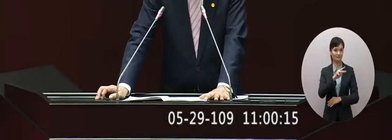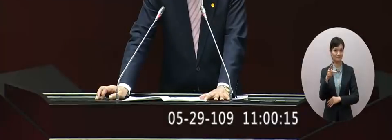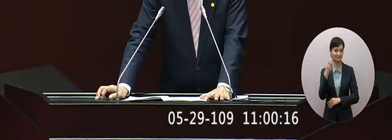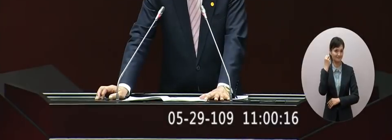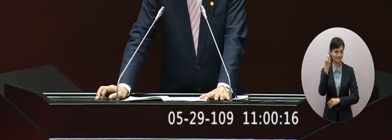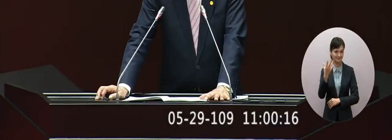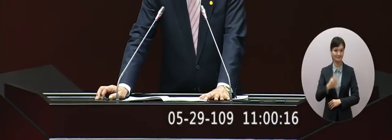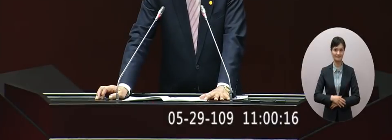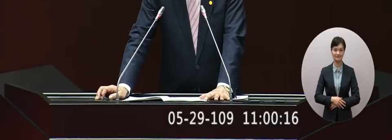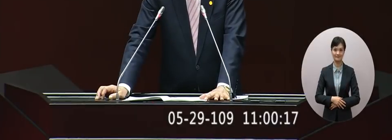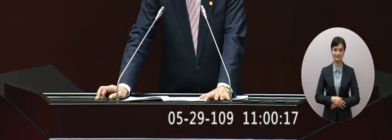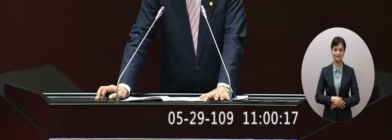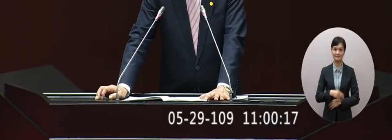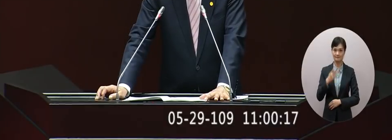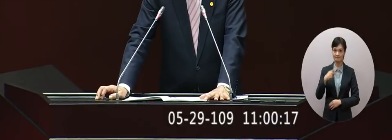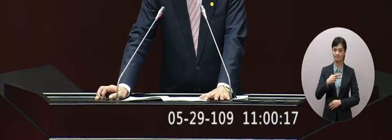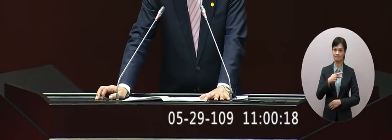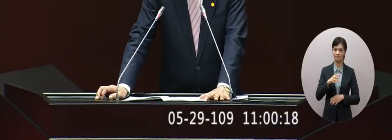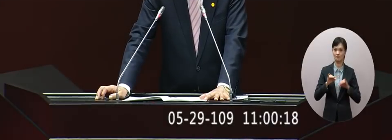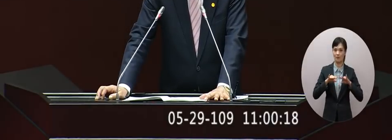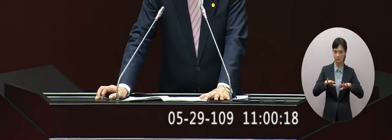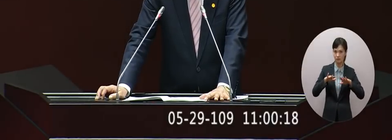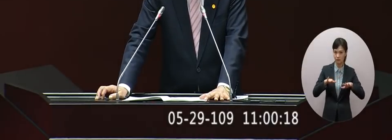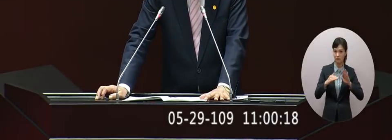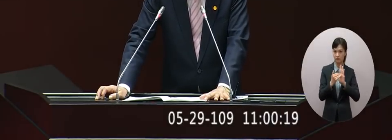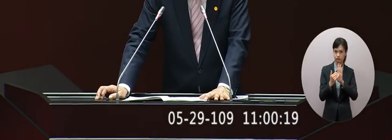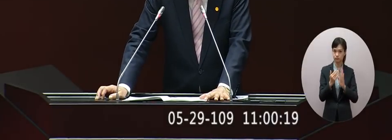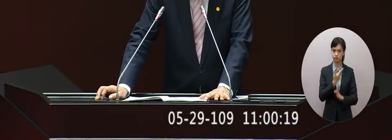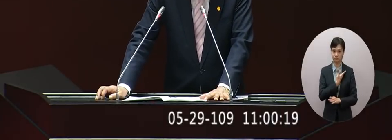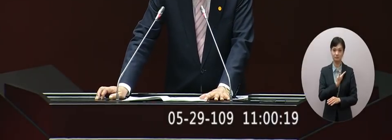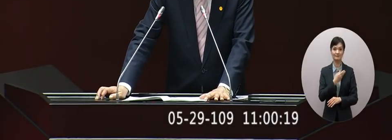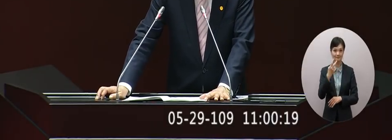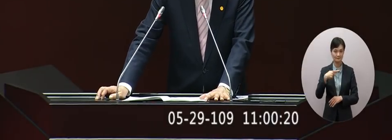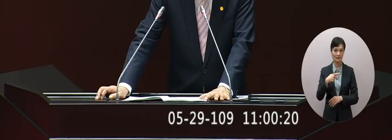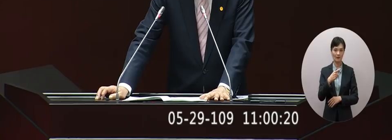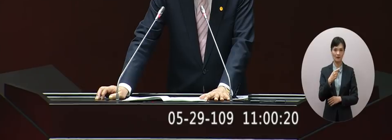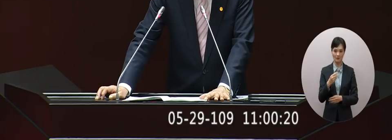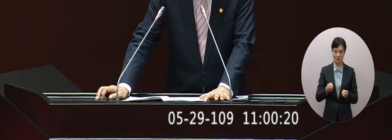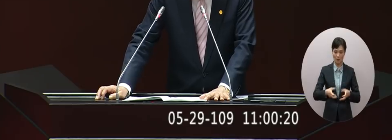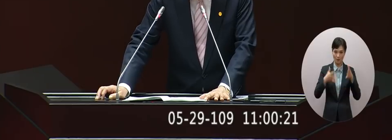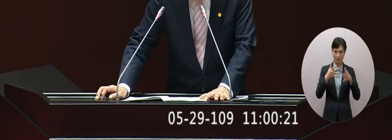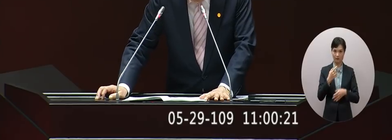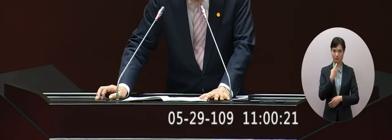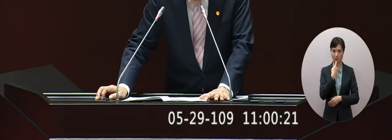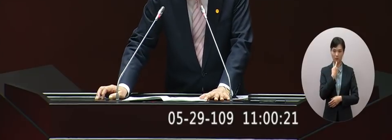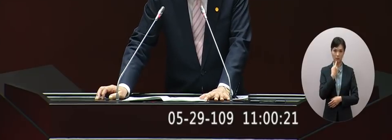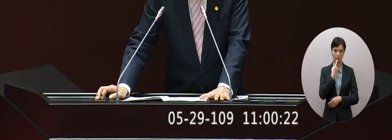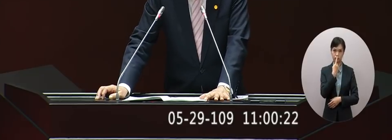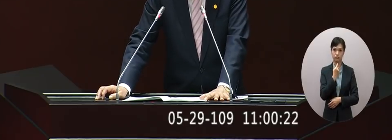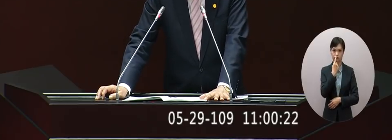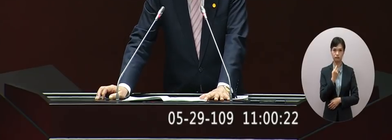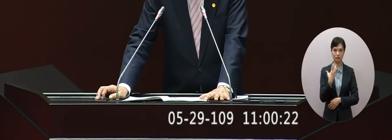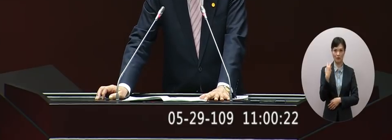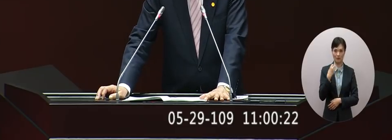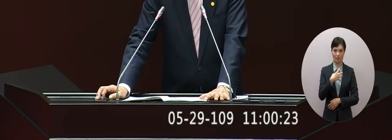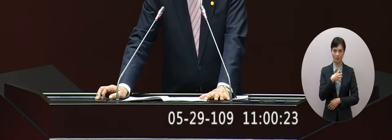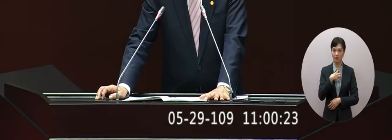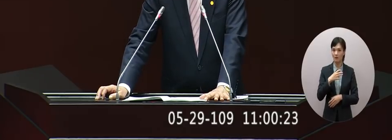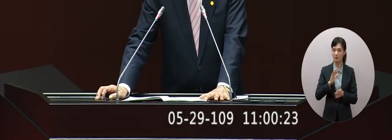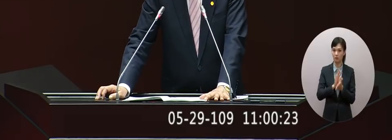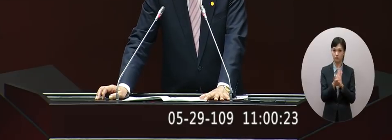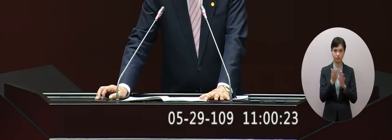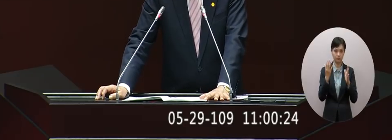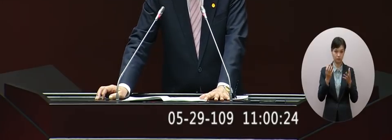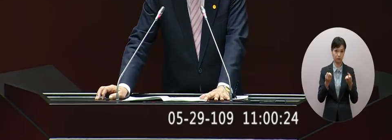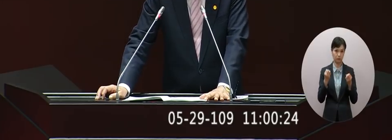过耐震的补强和危老的重建，让居住更安全。租屋补助